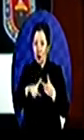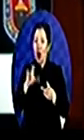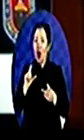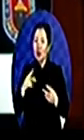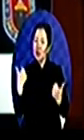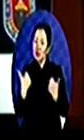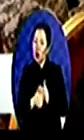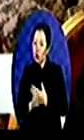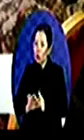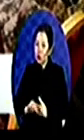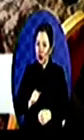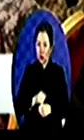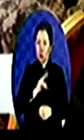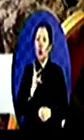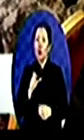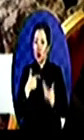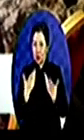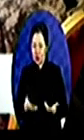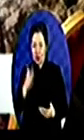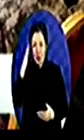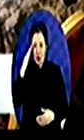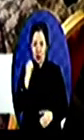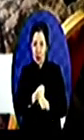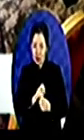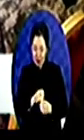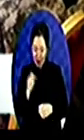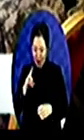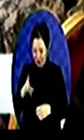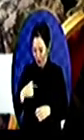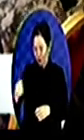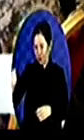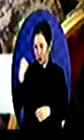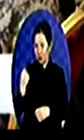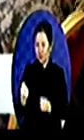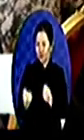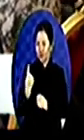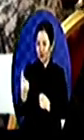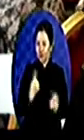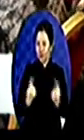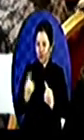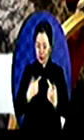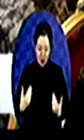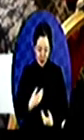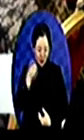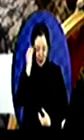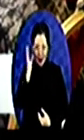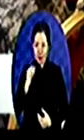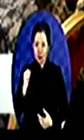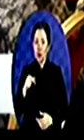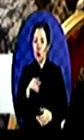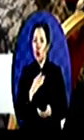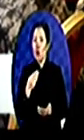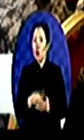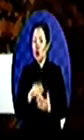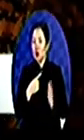үүргээ гүйцэтгэхээр ирсэн. Цэргийн алба хаах хугацаанд анги байгууллагаасаа онцгойр нь шалгарна гэдэг амьдралд нь мартагдчгүй арга хэмжээ болж байгаа гэдгийг